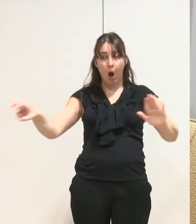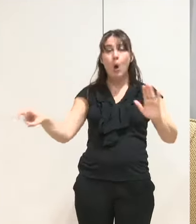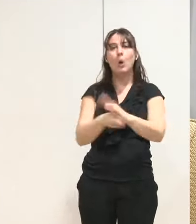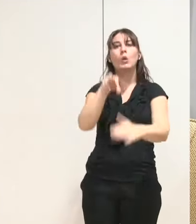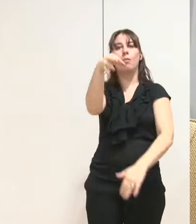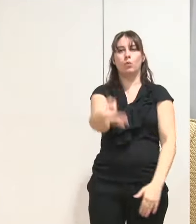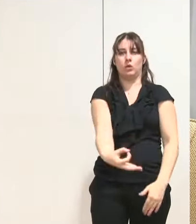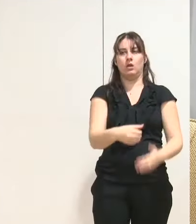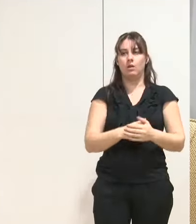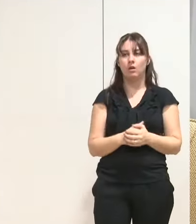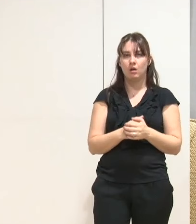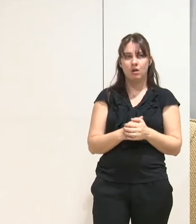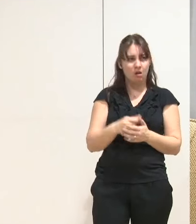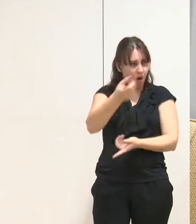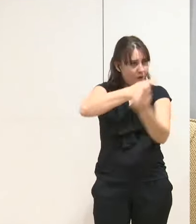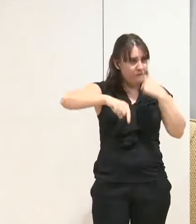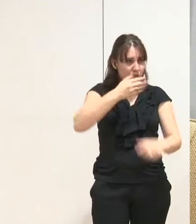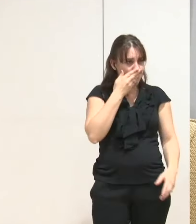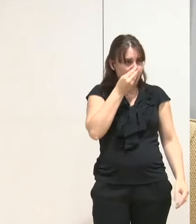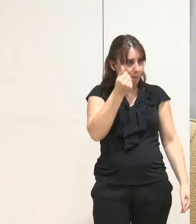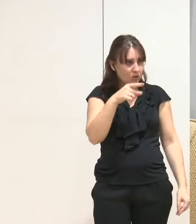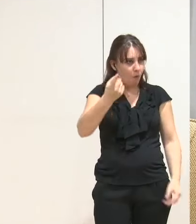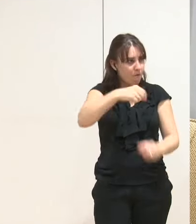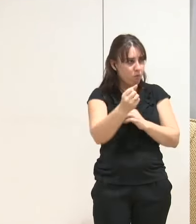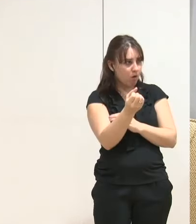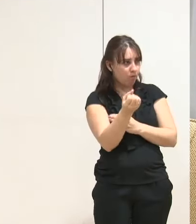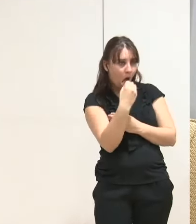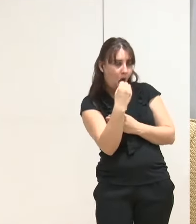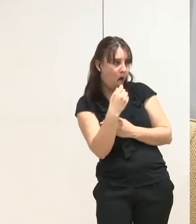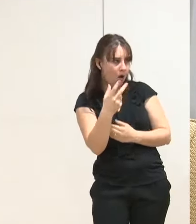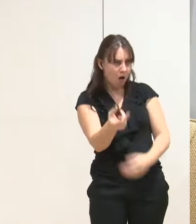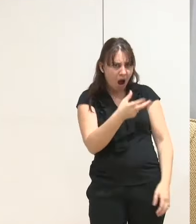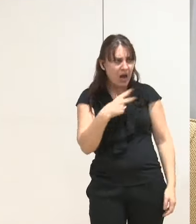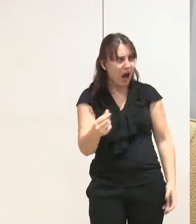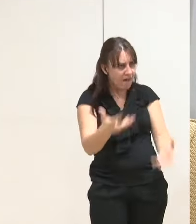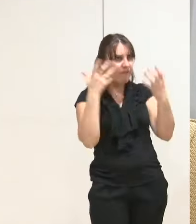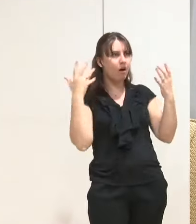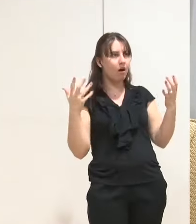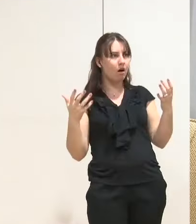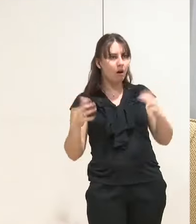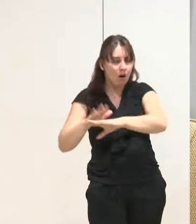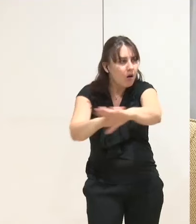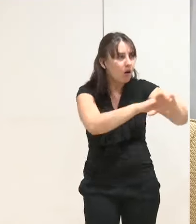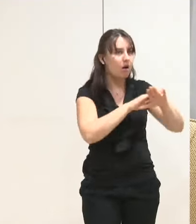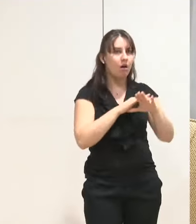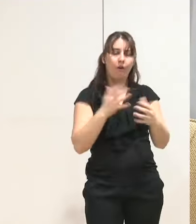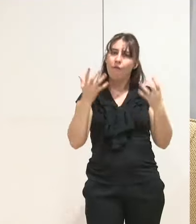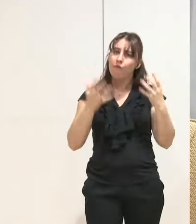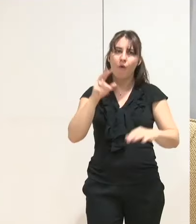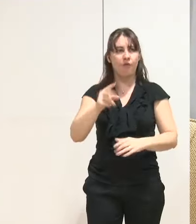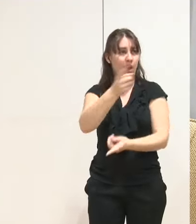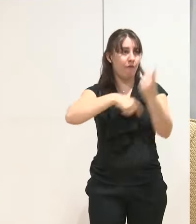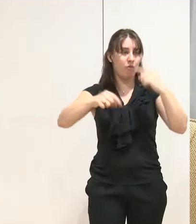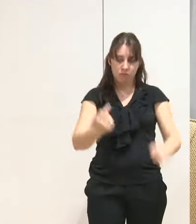j'ai pas l'impression que vous rendez compte à quel point tout cela est dramatique à quel point tout cela est grave et pourtant j'aimerais vraiment j'aimerais sincèrement que vous vous en